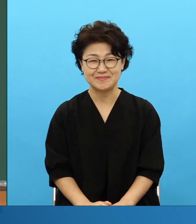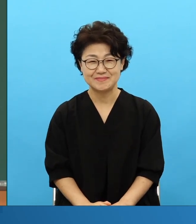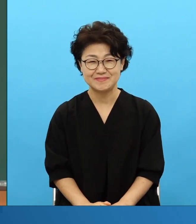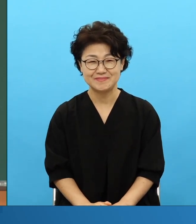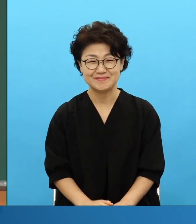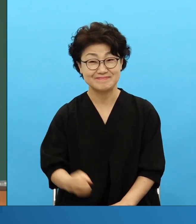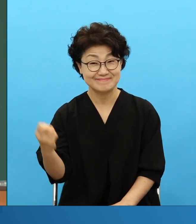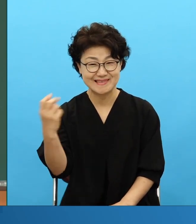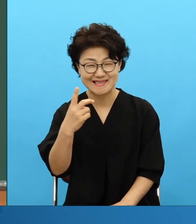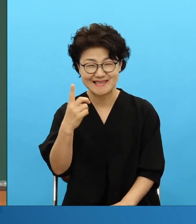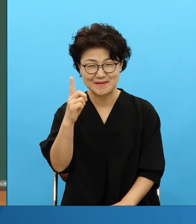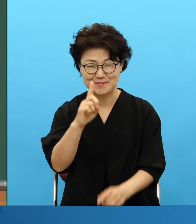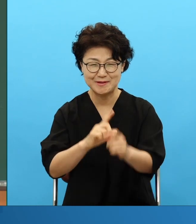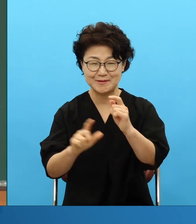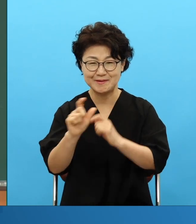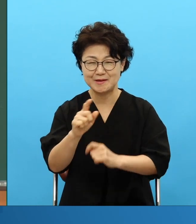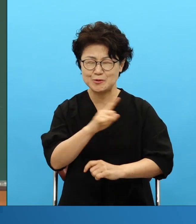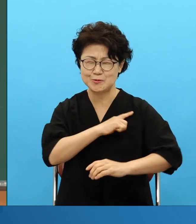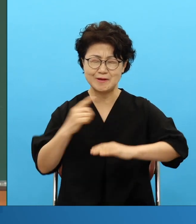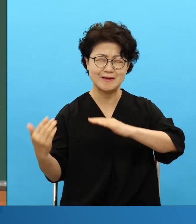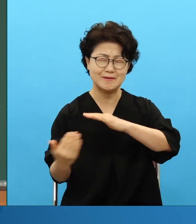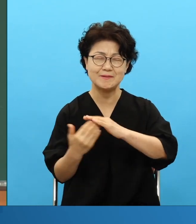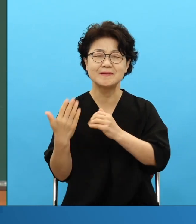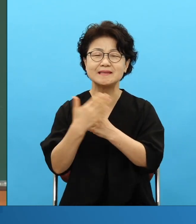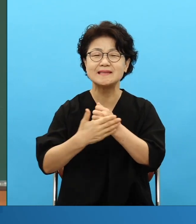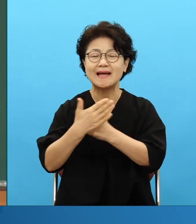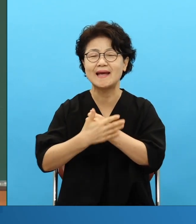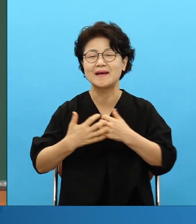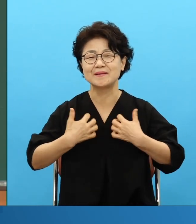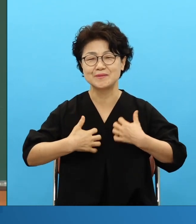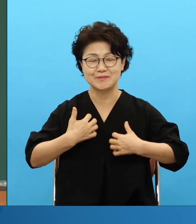한 번 더 인사하겠습니다. 최고의 은혜 누리시기를 바랍니다.